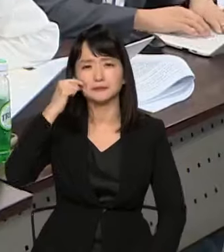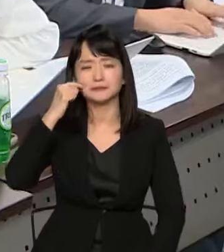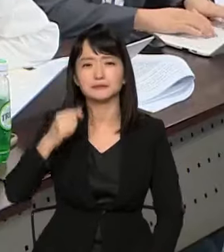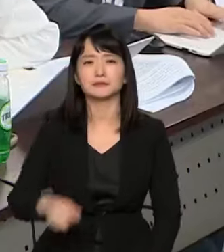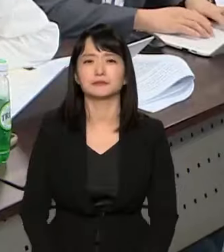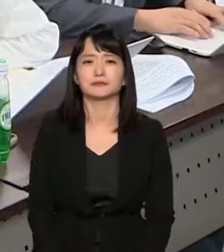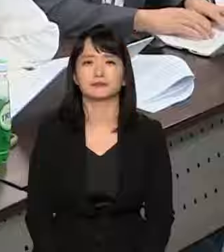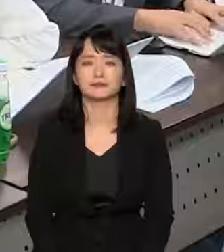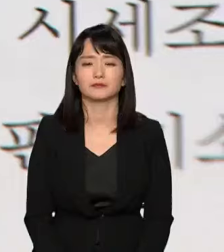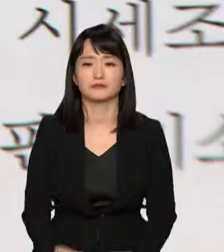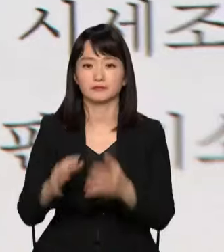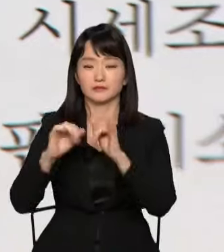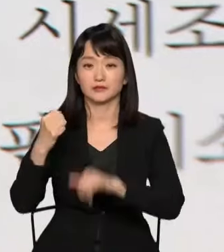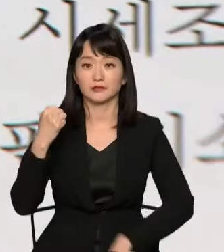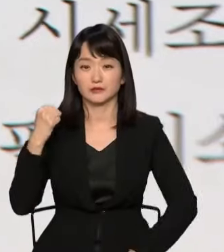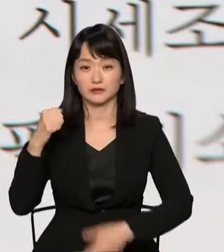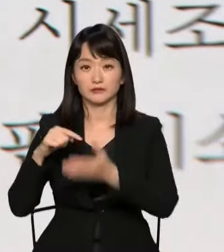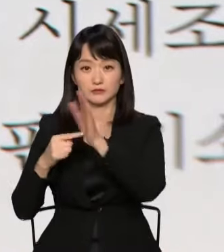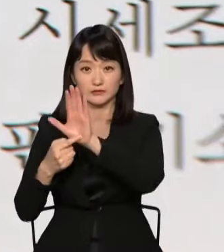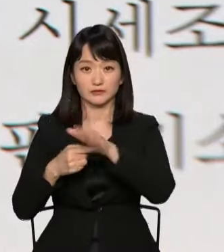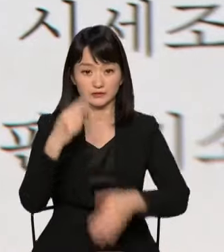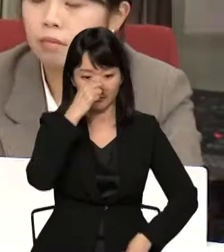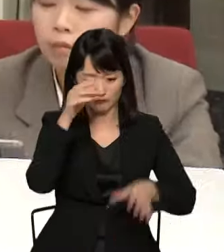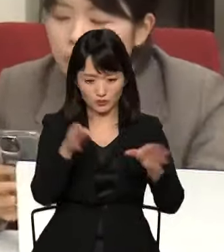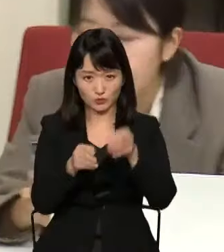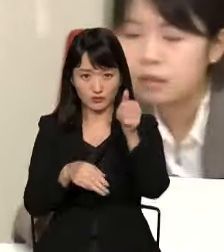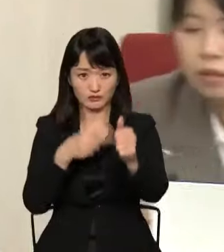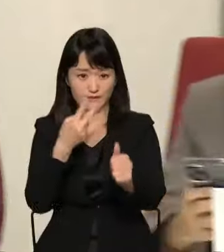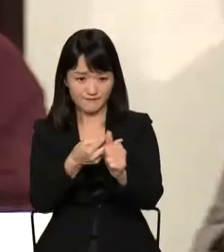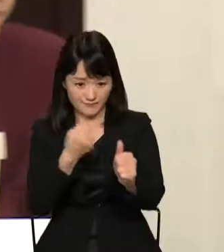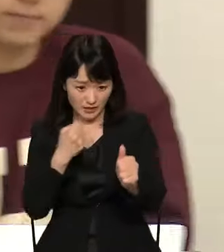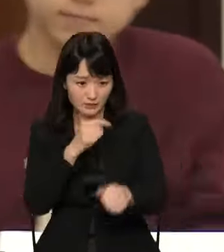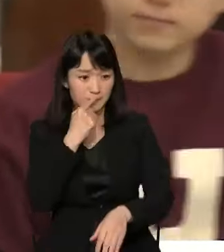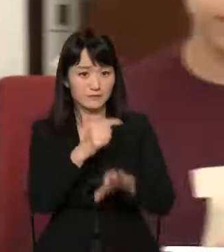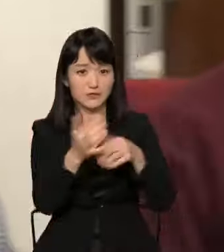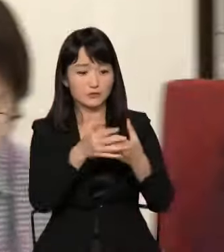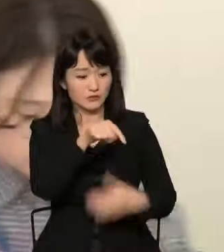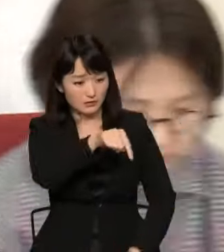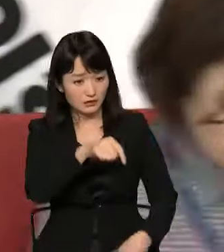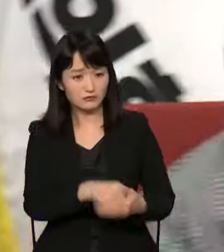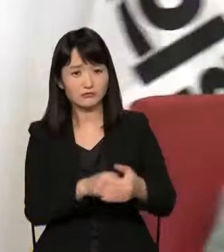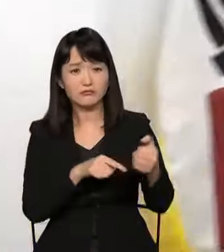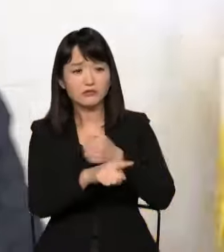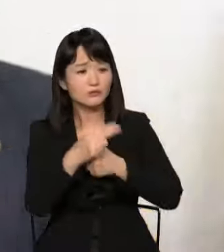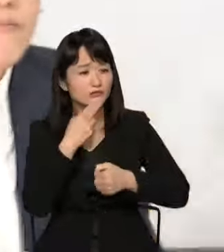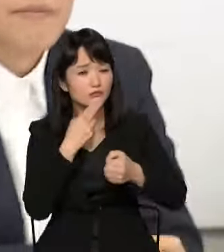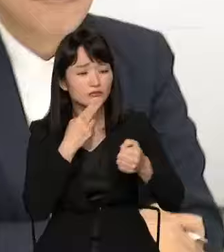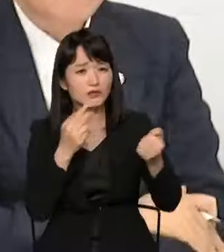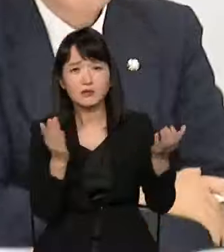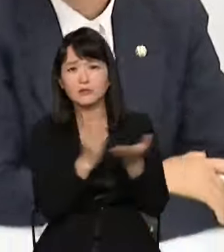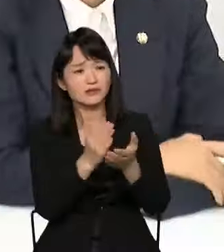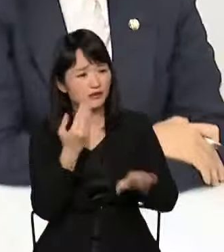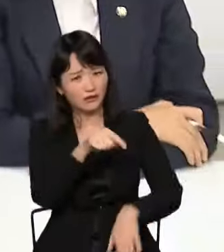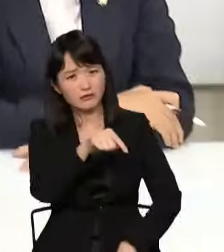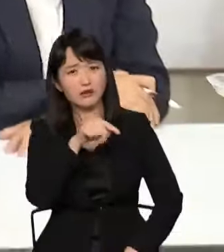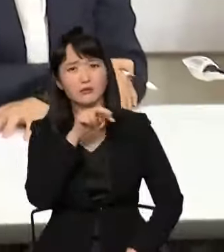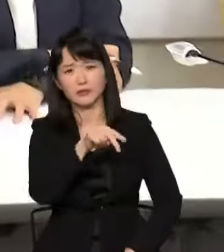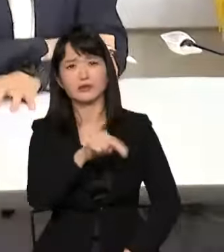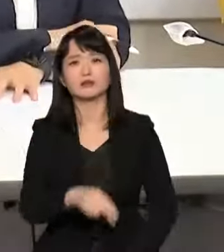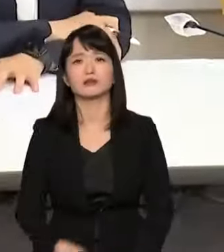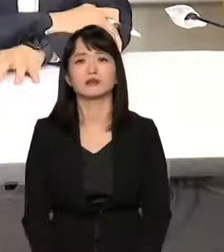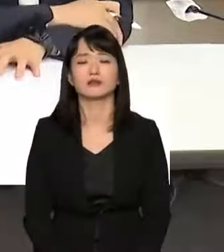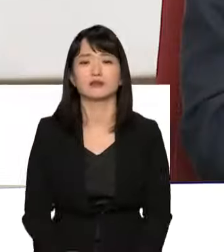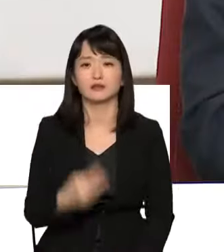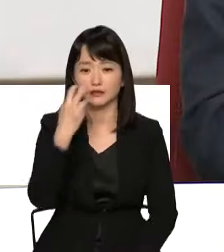했습니다. 국민의힘은 검찰총장을 탄핵하겠다고 나선 민주당에 대해 명분도 논리도 없다고 맞섰습니다.